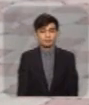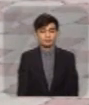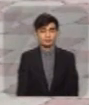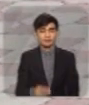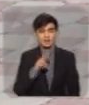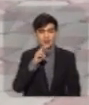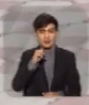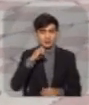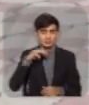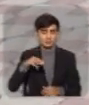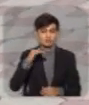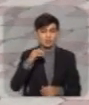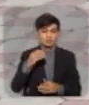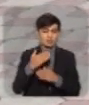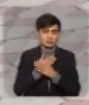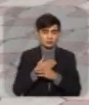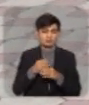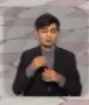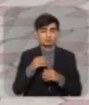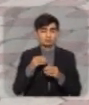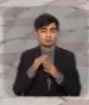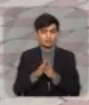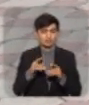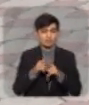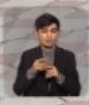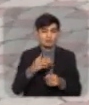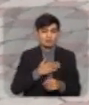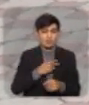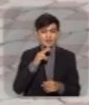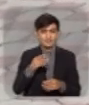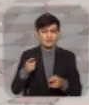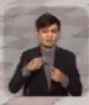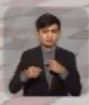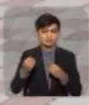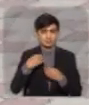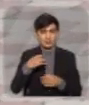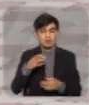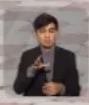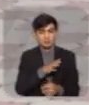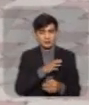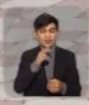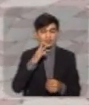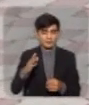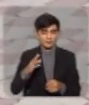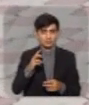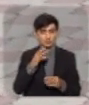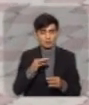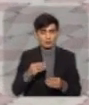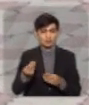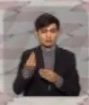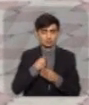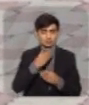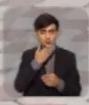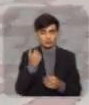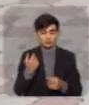Касым Жомарт Такаевич, помогите, пожалуйста, вернуть мою квартиру. Была квартира, но компенсации не было